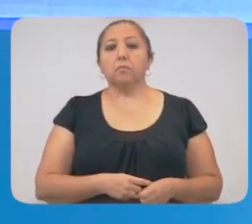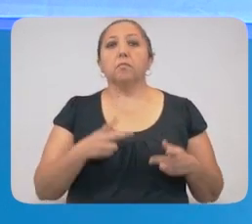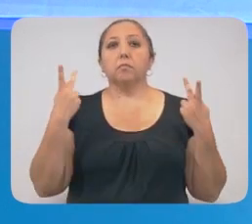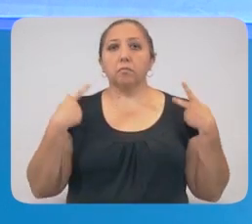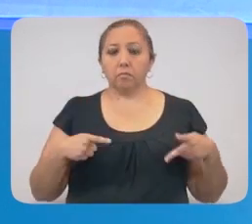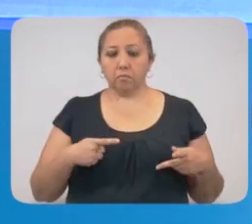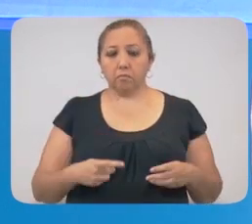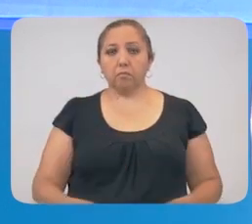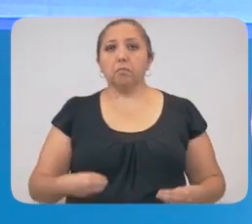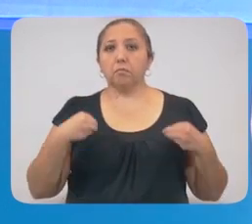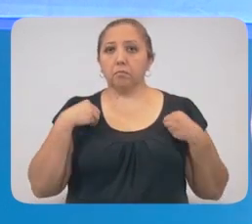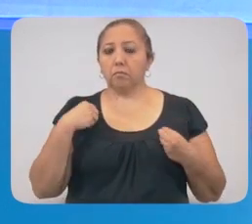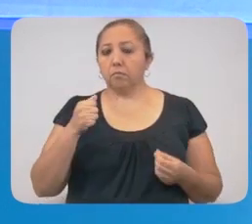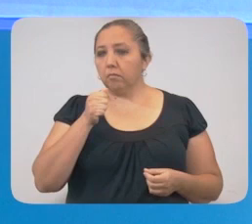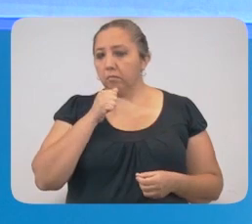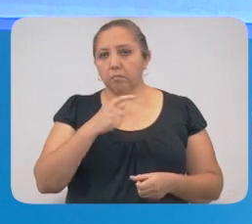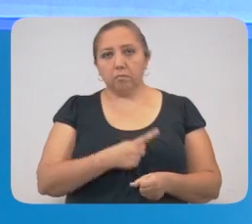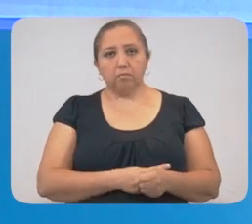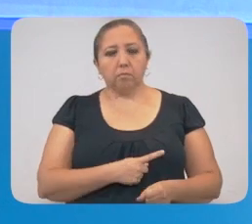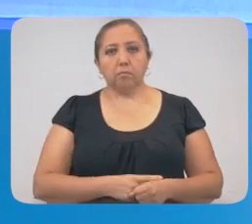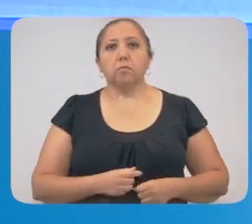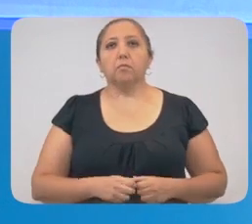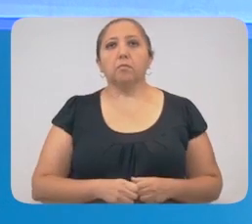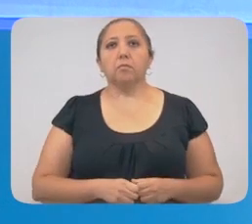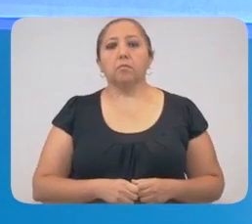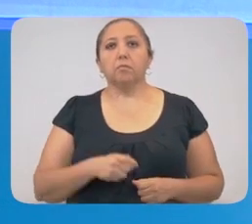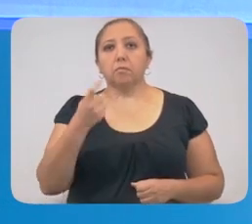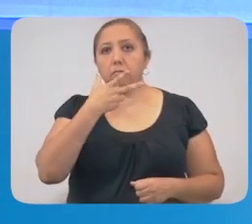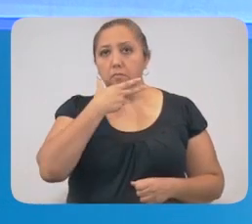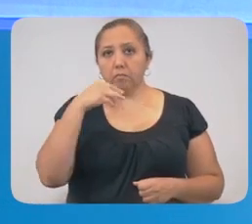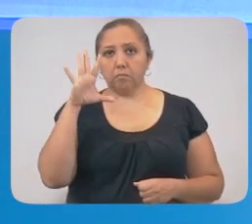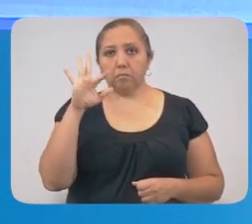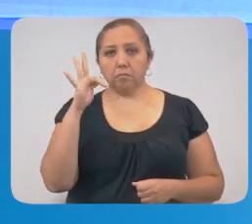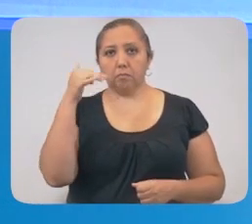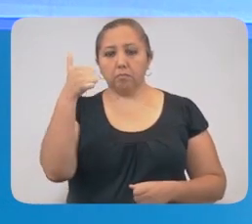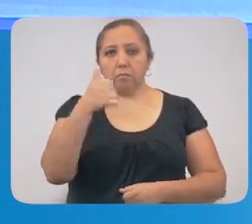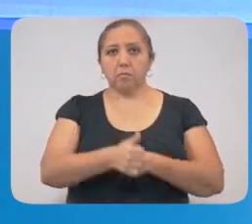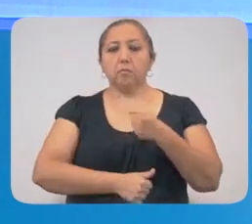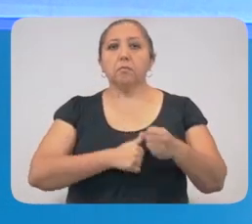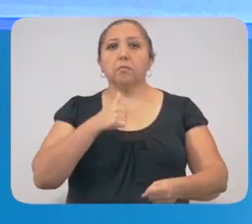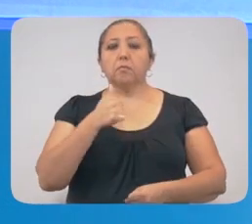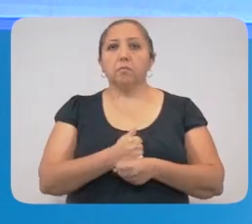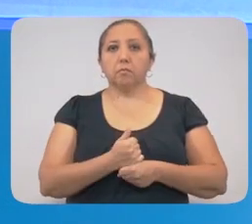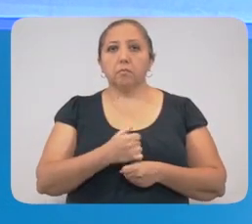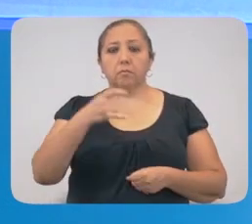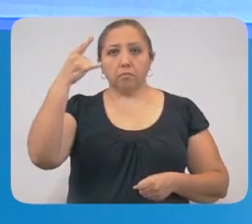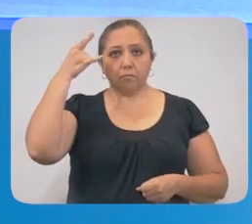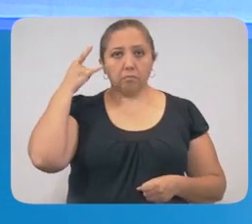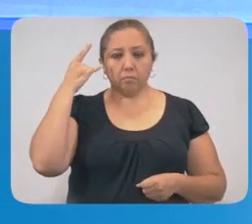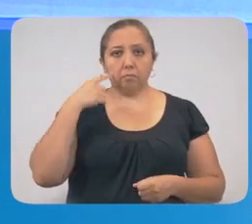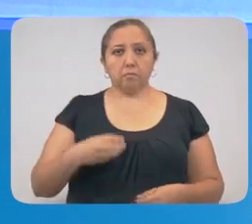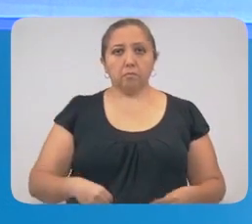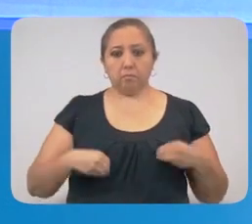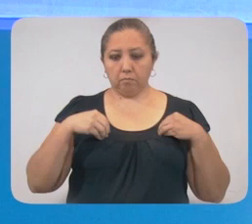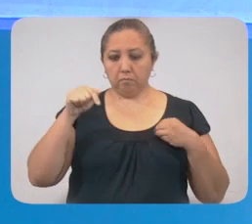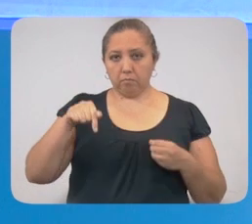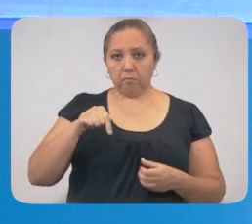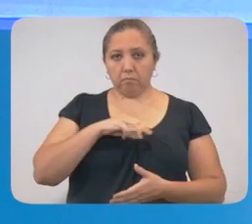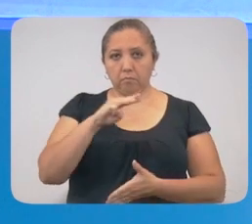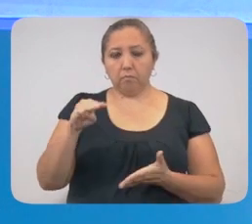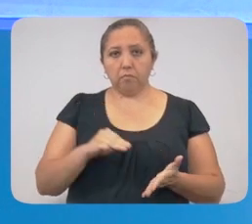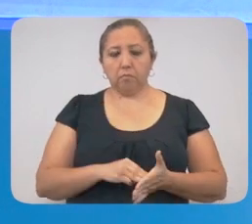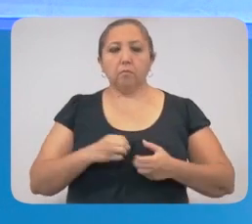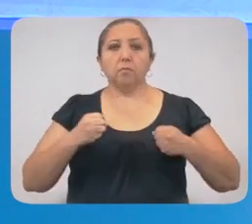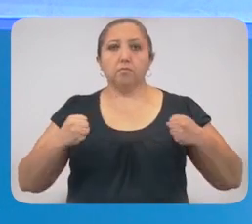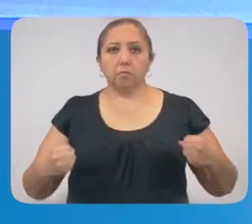tie kahakbalkachanetel katul mak, machik pahaktio le kohanilo. Sokuchukik, 101 juntulul mako, 15 actumen le